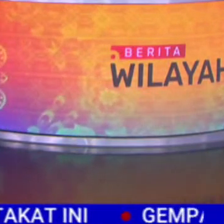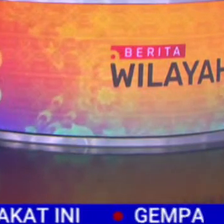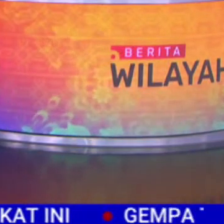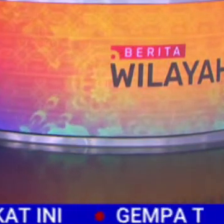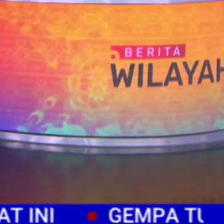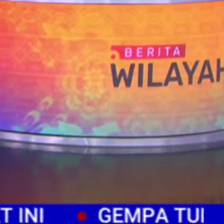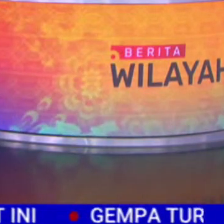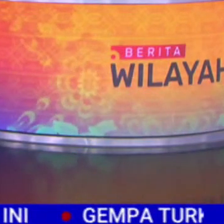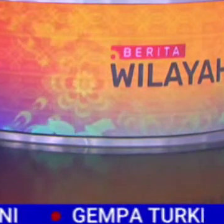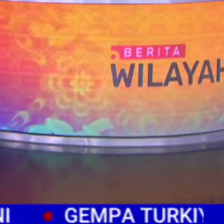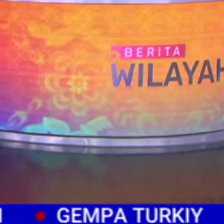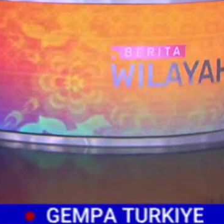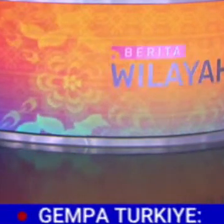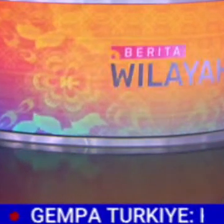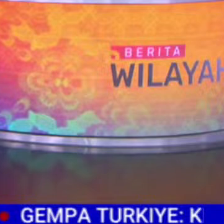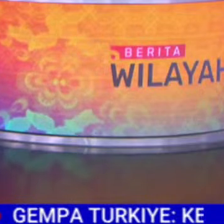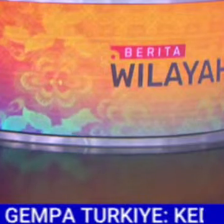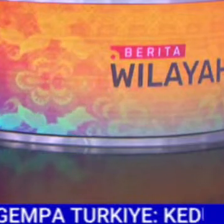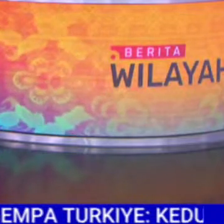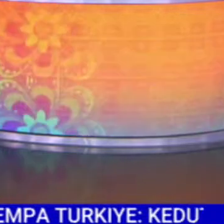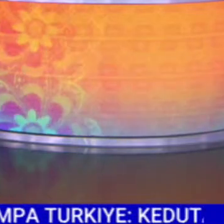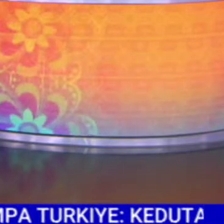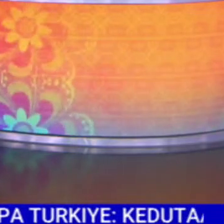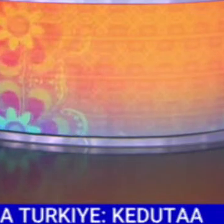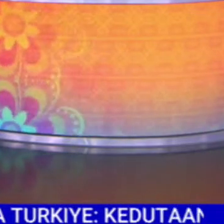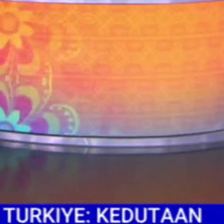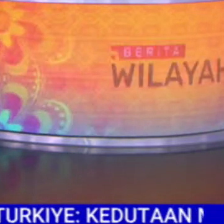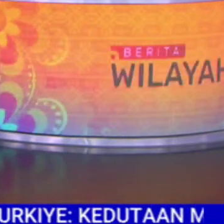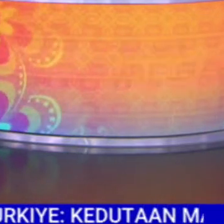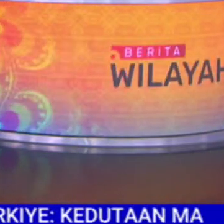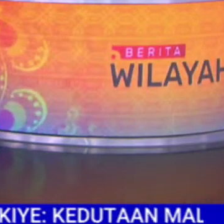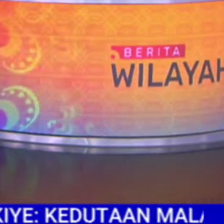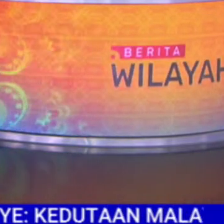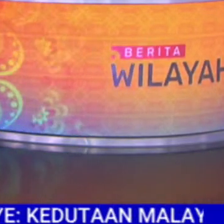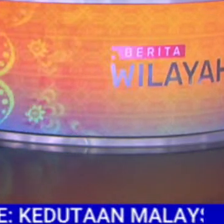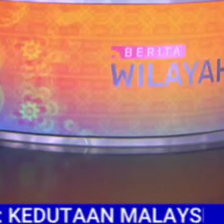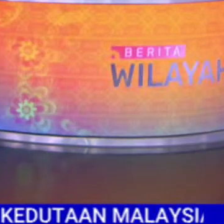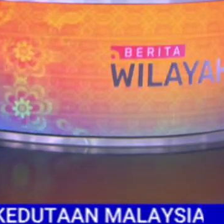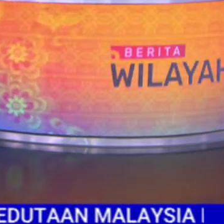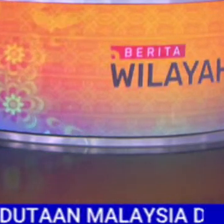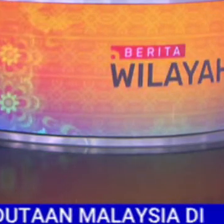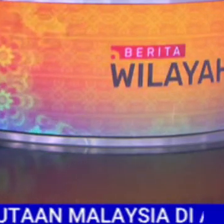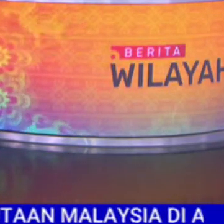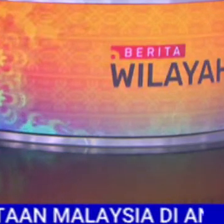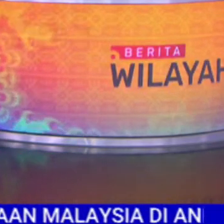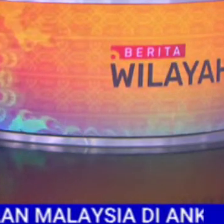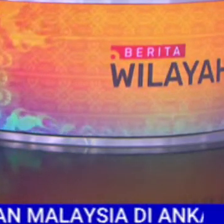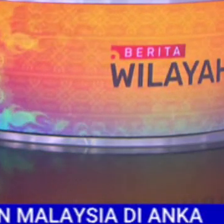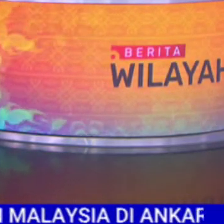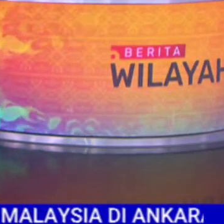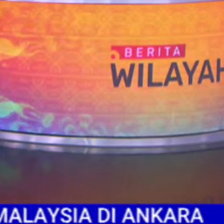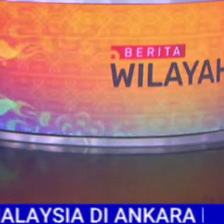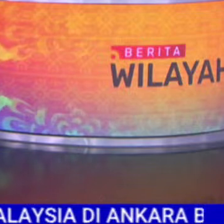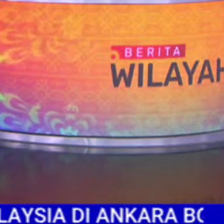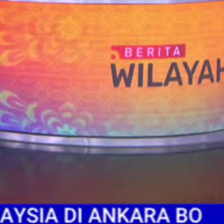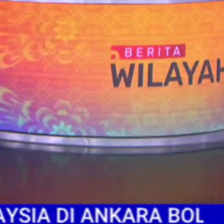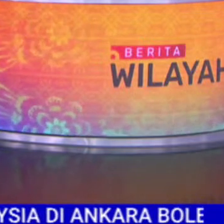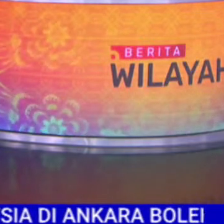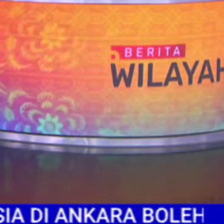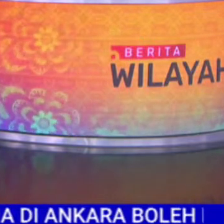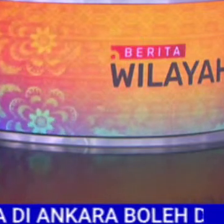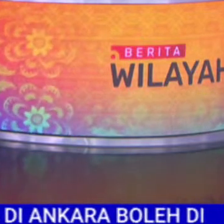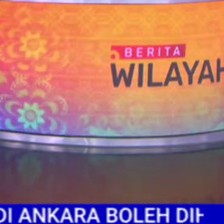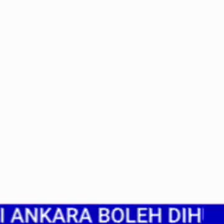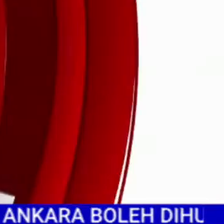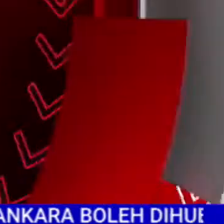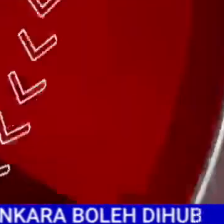Sahih Samsudin, lintas langsung dari Sabah, Sarawak dan Kelantan mengisi paparan hari ini. Terus setia sejam bersama Berita Wilayah.